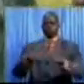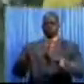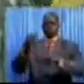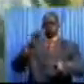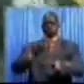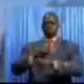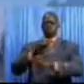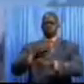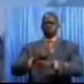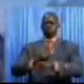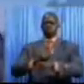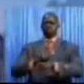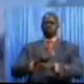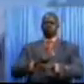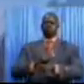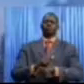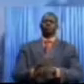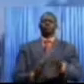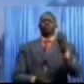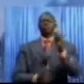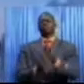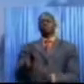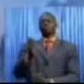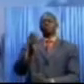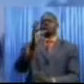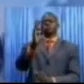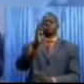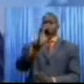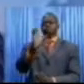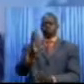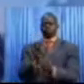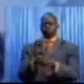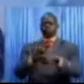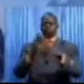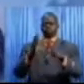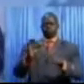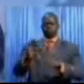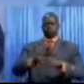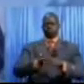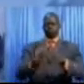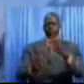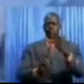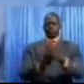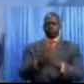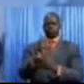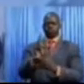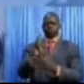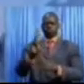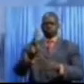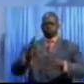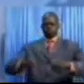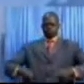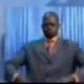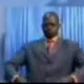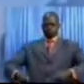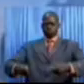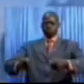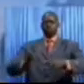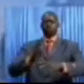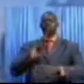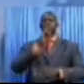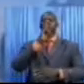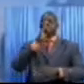activités. Plus de 700 producteurs formés à l'utilisation des charrues. Ils sont